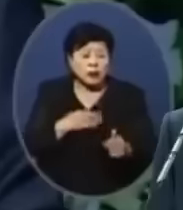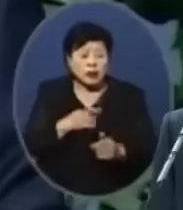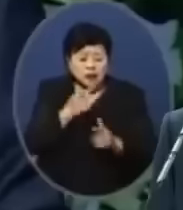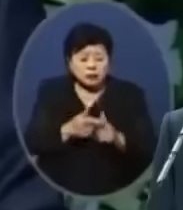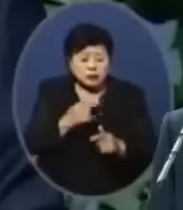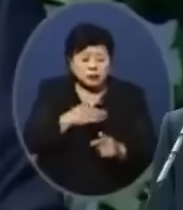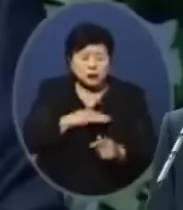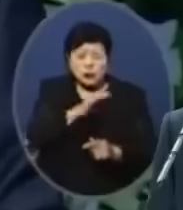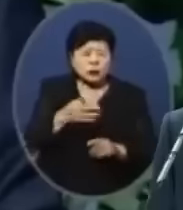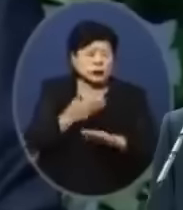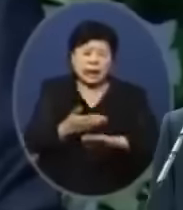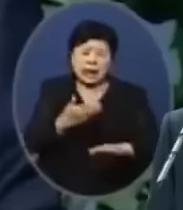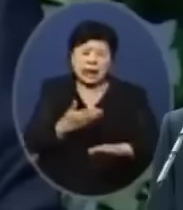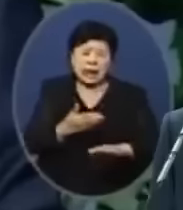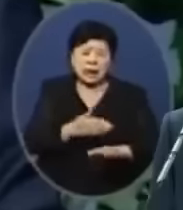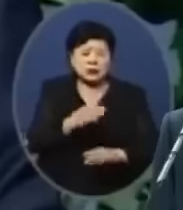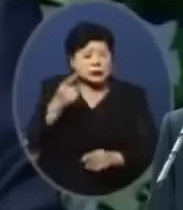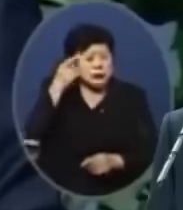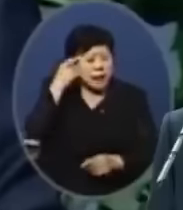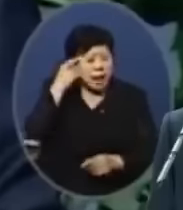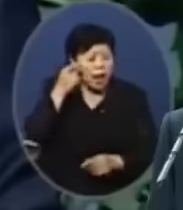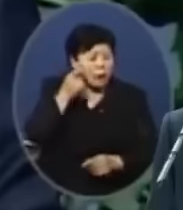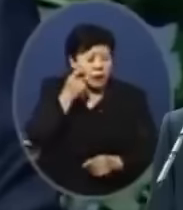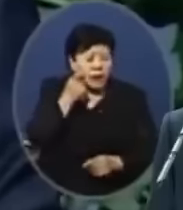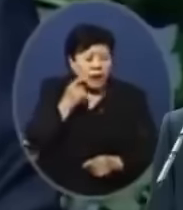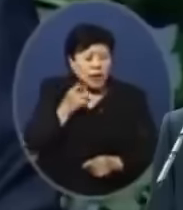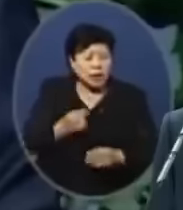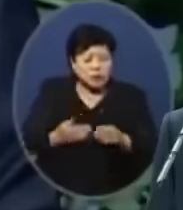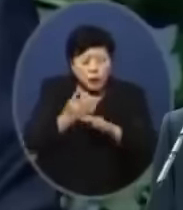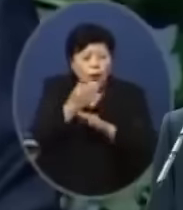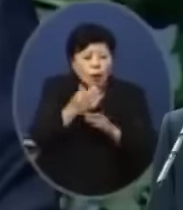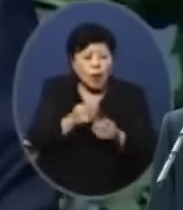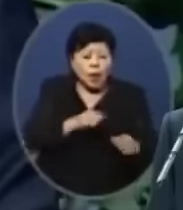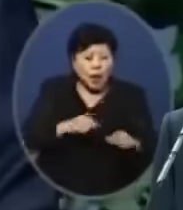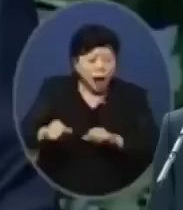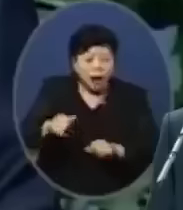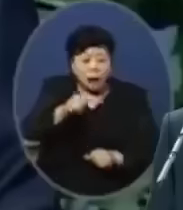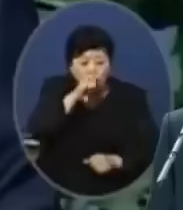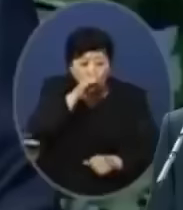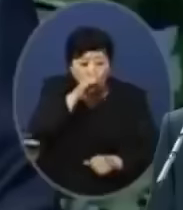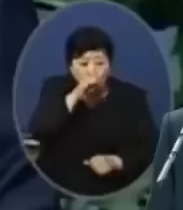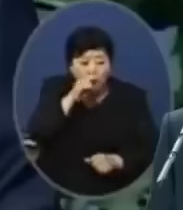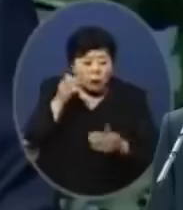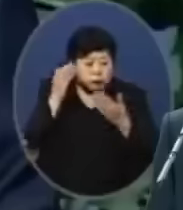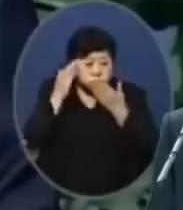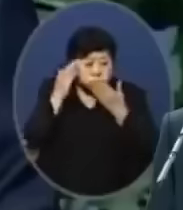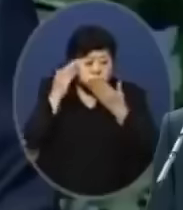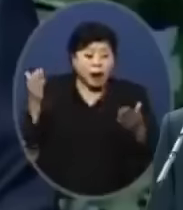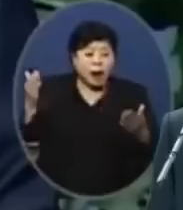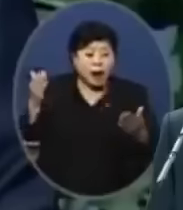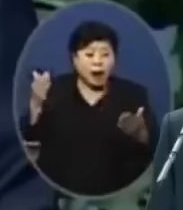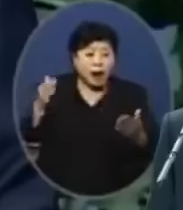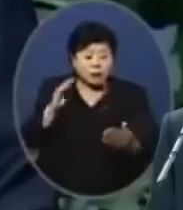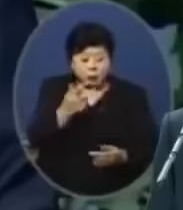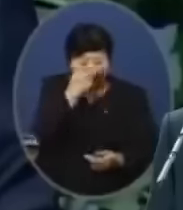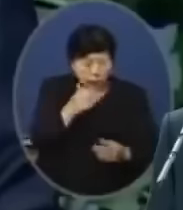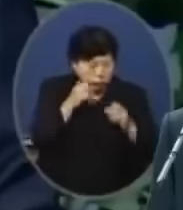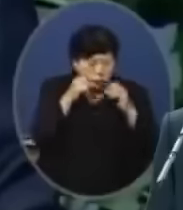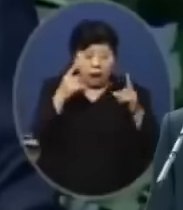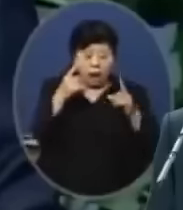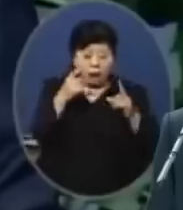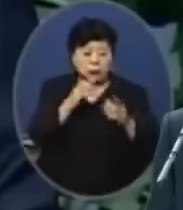다릅니다. 우리가 도저히 상상할 수 없는 일을 당신은 합니다. 귀머거리가 듣고 장님이 눈을